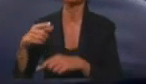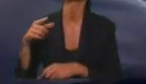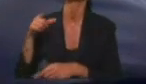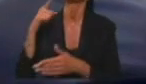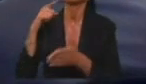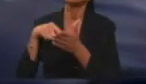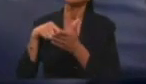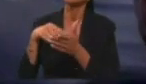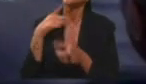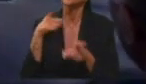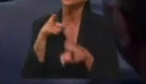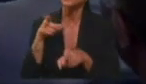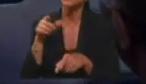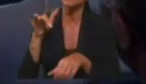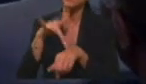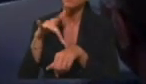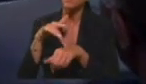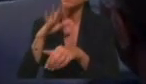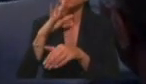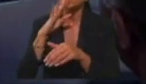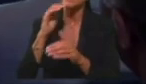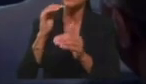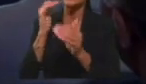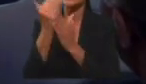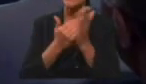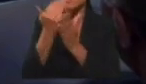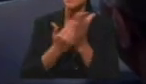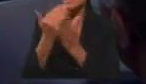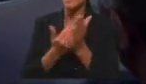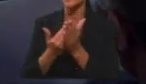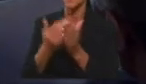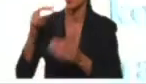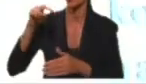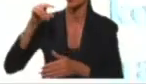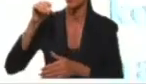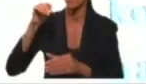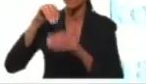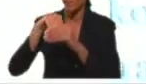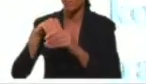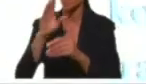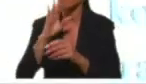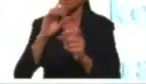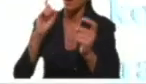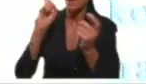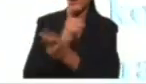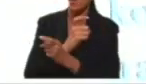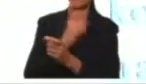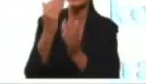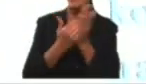kolei efekt standaryzacji prowadzonej w Unii Europejskiej. Różne krajowe standardy cyfrowe